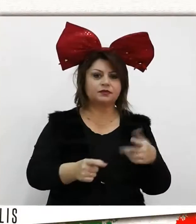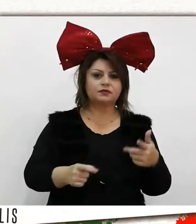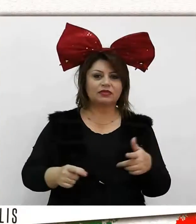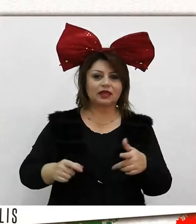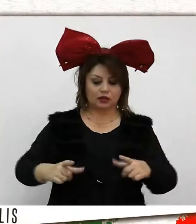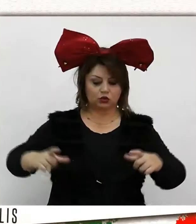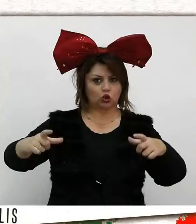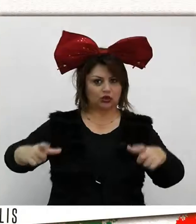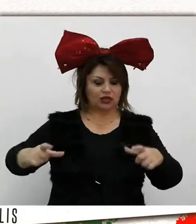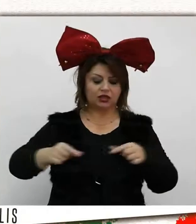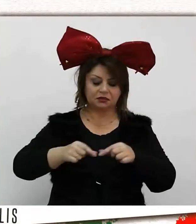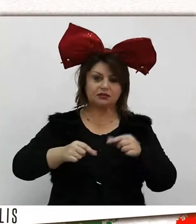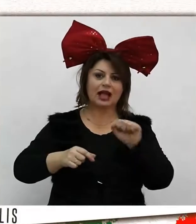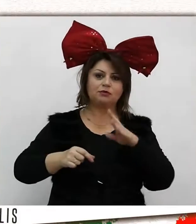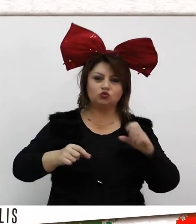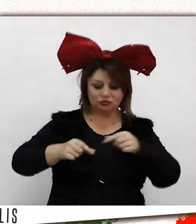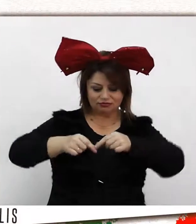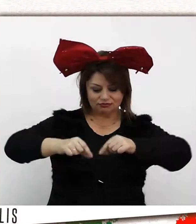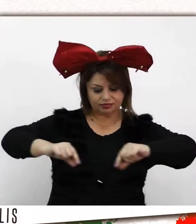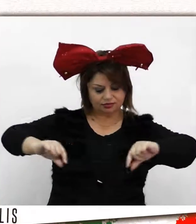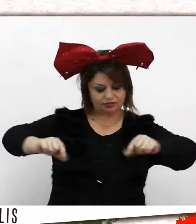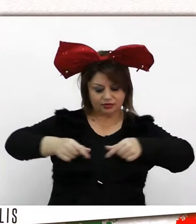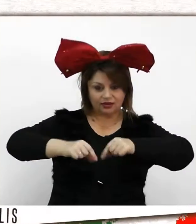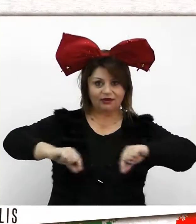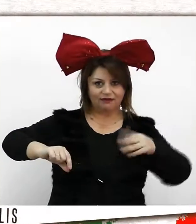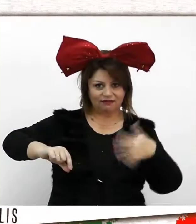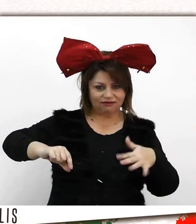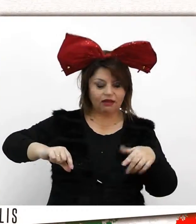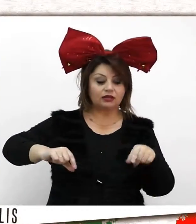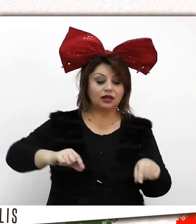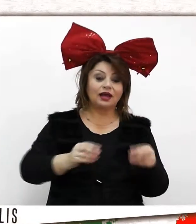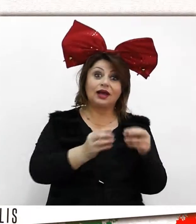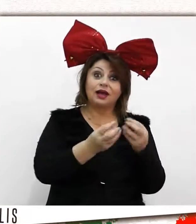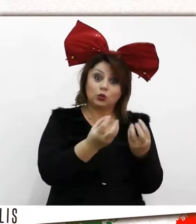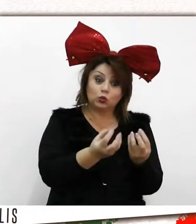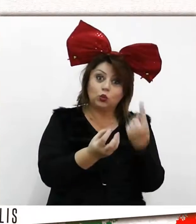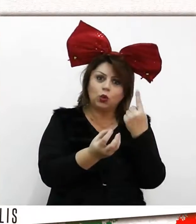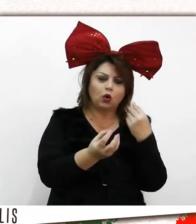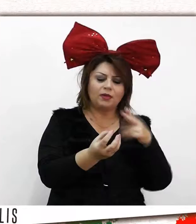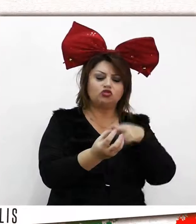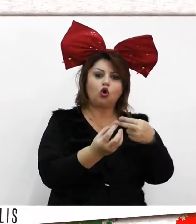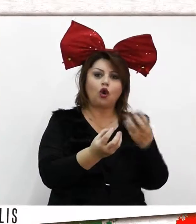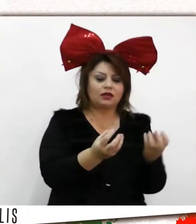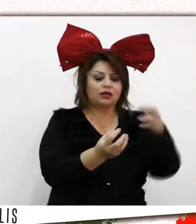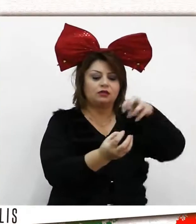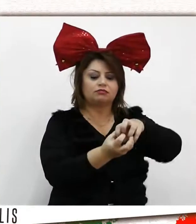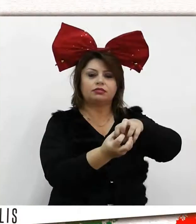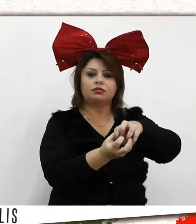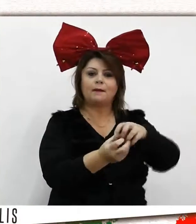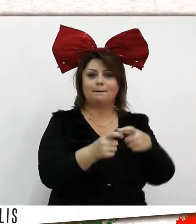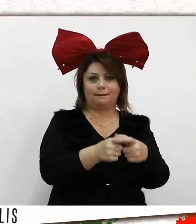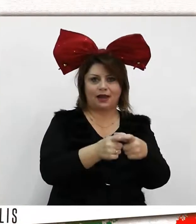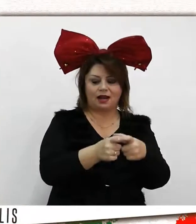Disponete le lettere sulla tortiera. Unite le semisfere tra loro con un poco di impasto al cioccolato e